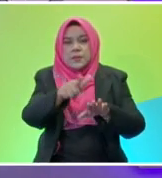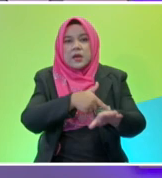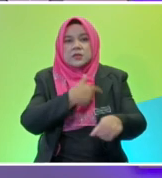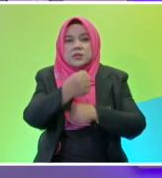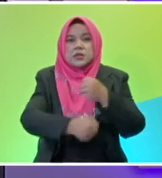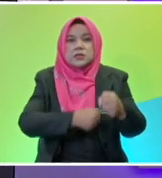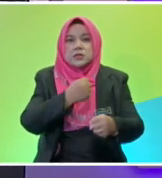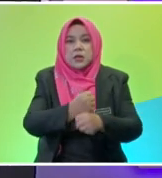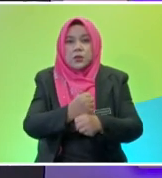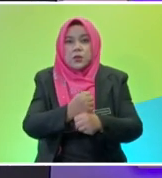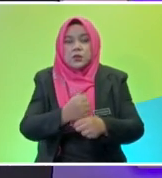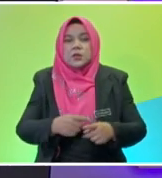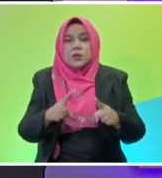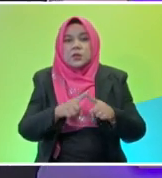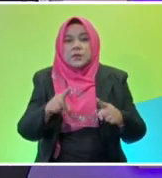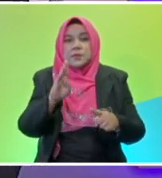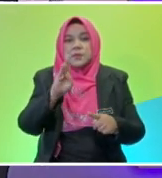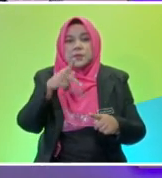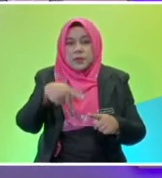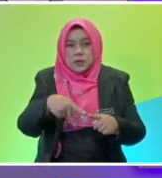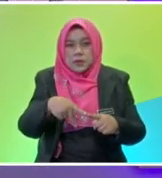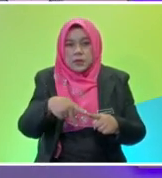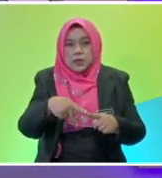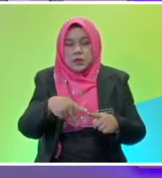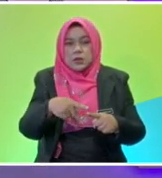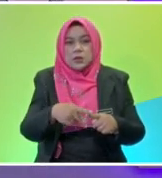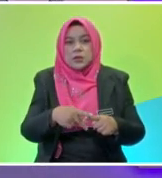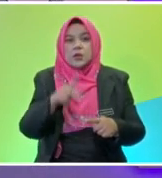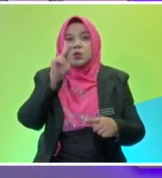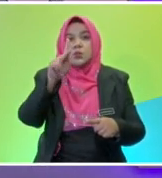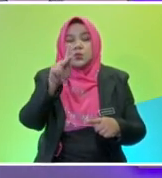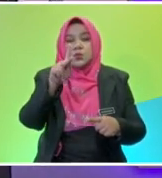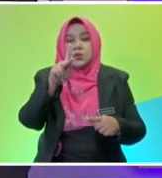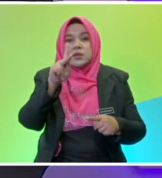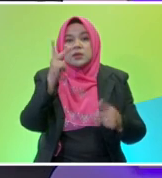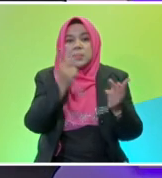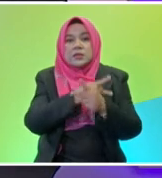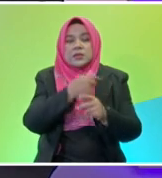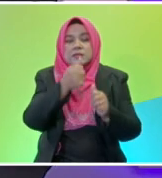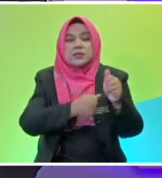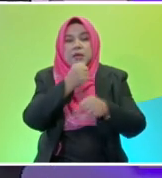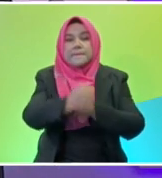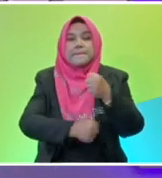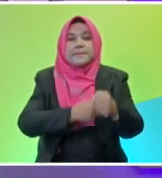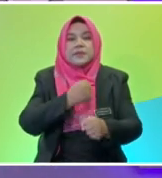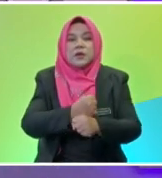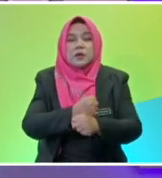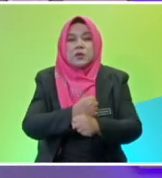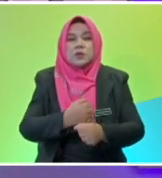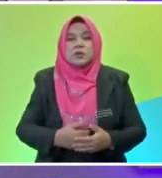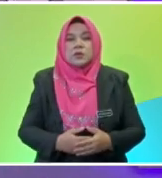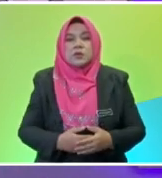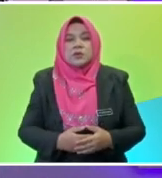template yang disediakan oleh pihak dipikir ini hanya dua kali dua sesi sejak tahun hmm kata satu